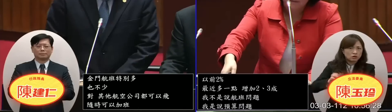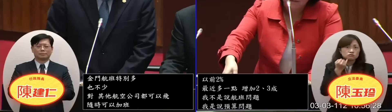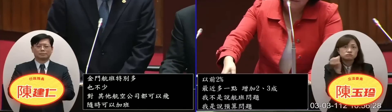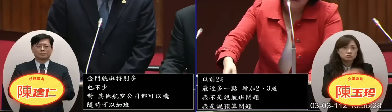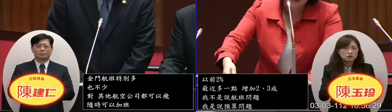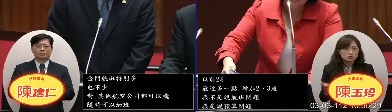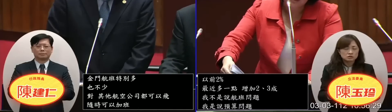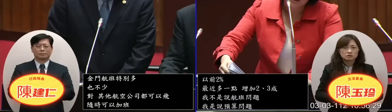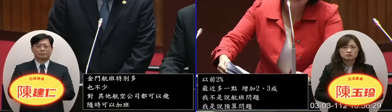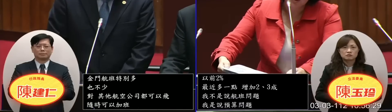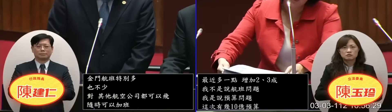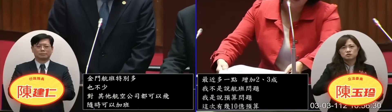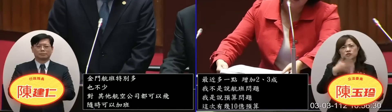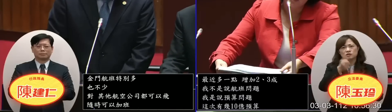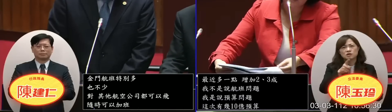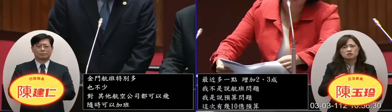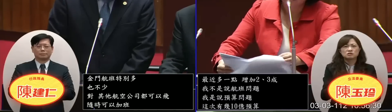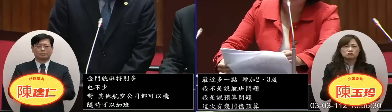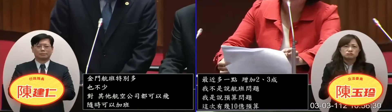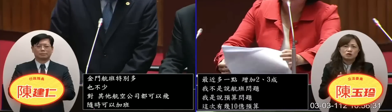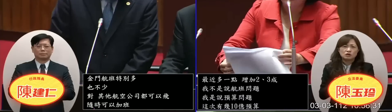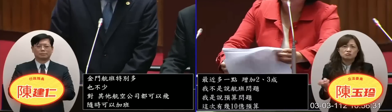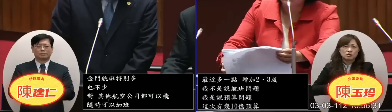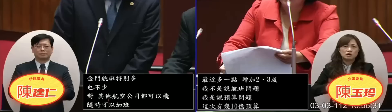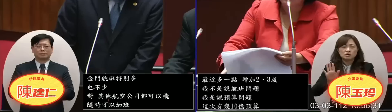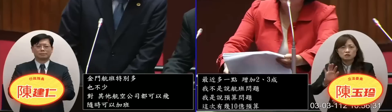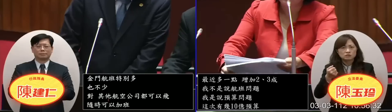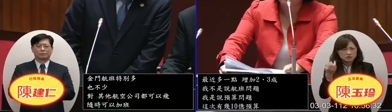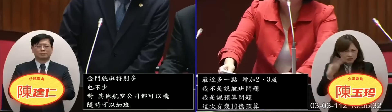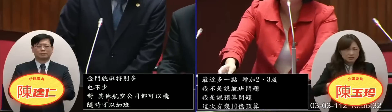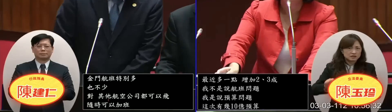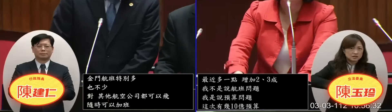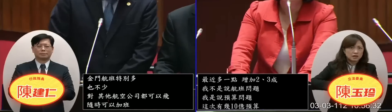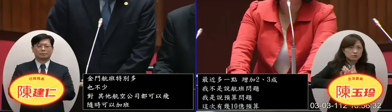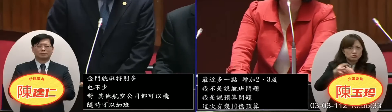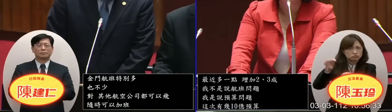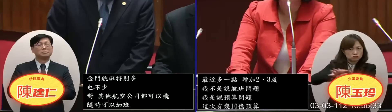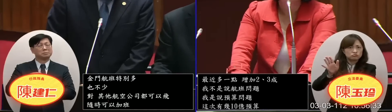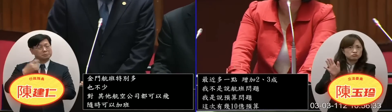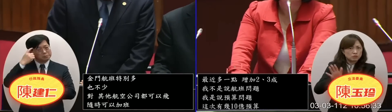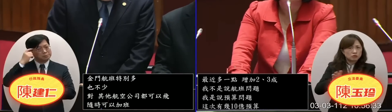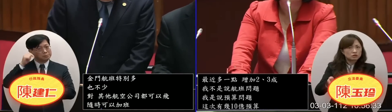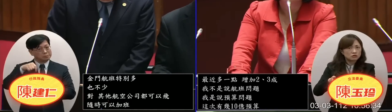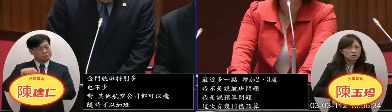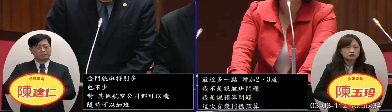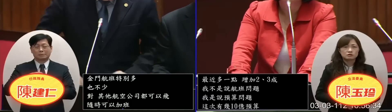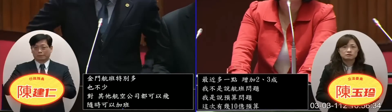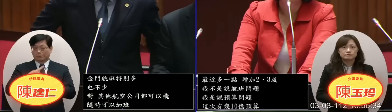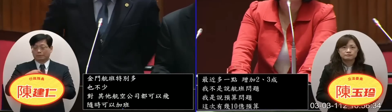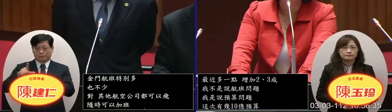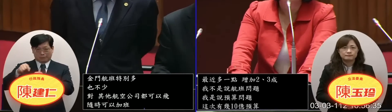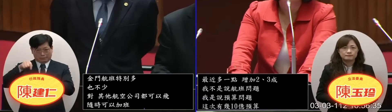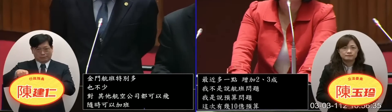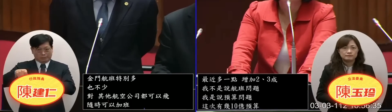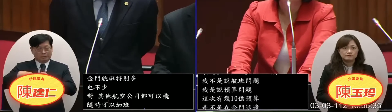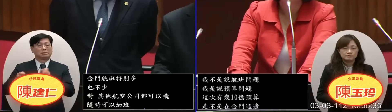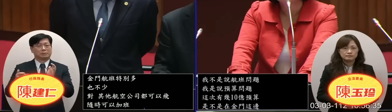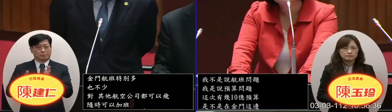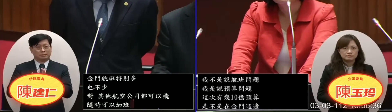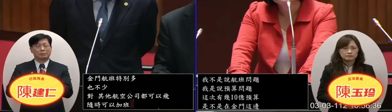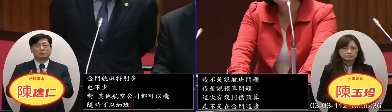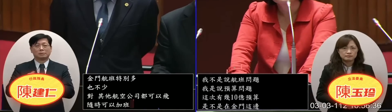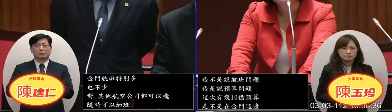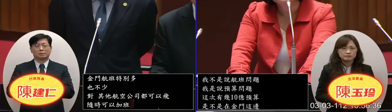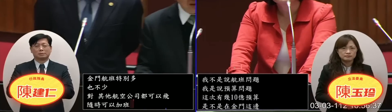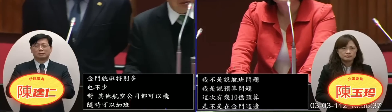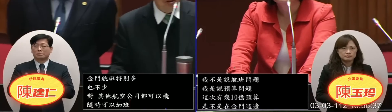长，你要限制这么多，也要给我们一点额外的帮助啊。 我想我们先实施这个方案，然后